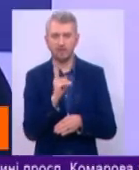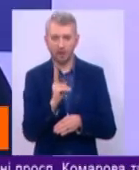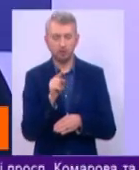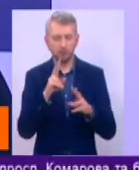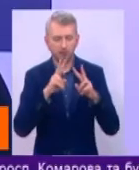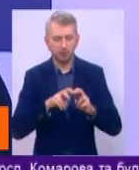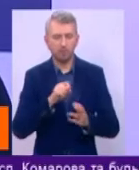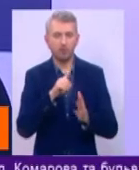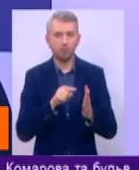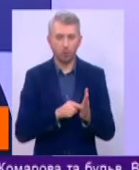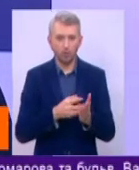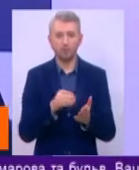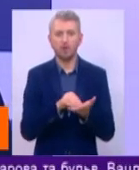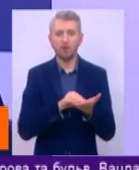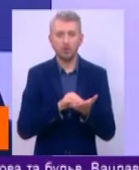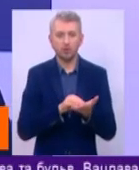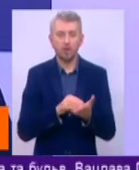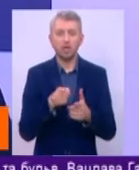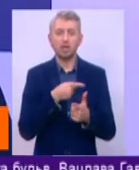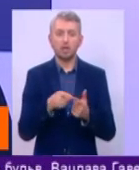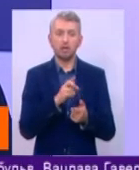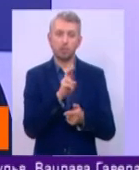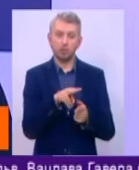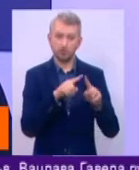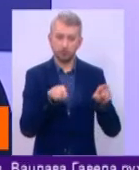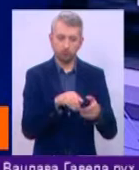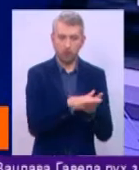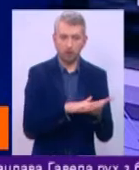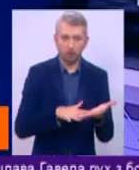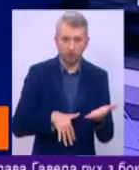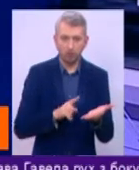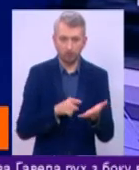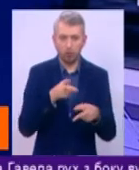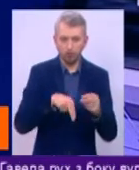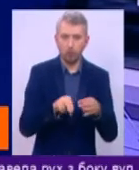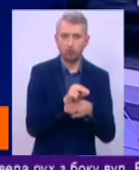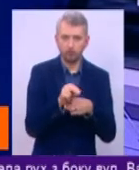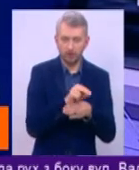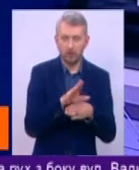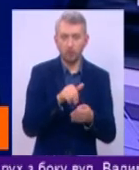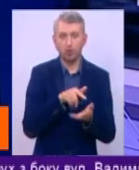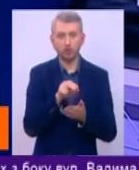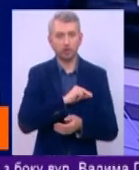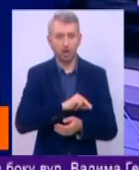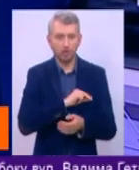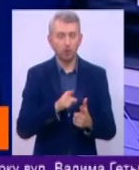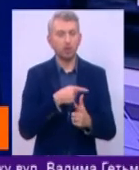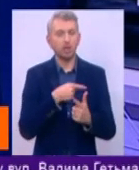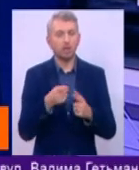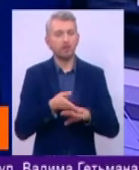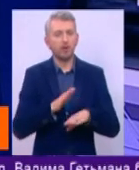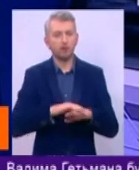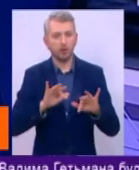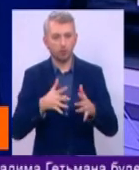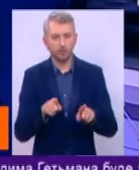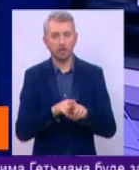которая рассматривает вопрос, я еще раз повторюсь, что или продление больничного листка, что он долечился и затем вышел на работу, или же в тяжелых случаях,